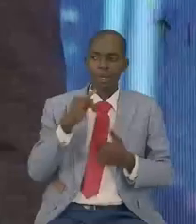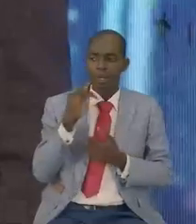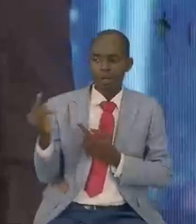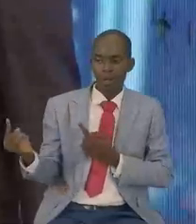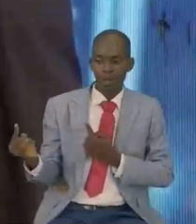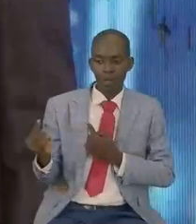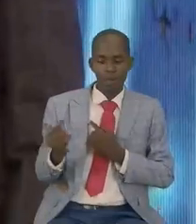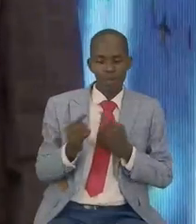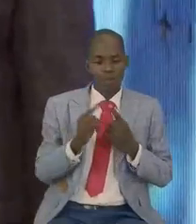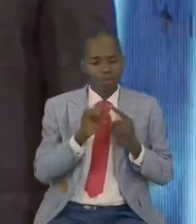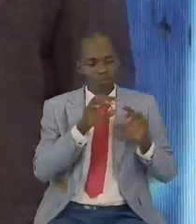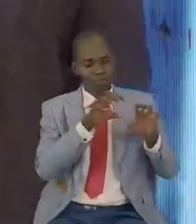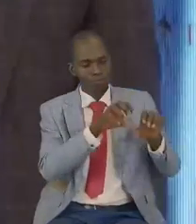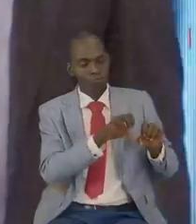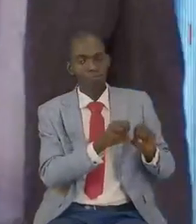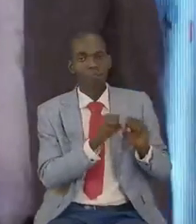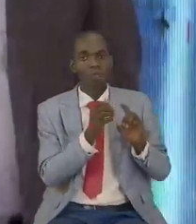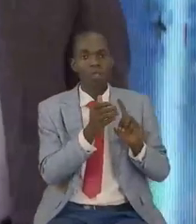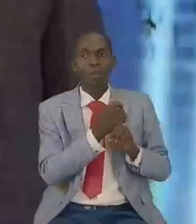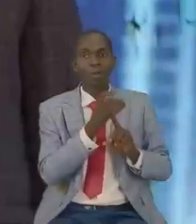l'un de ses petits.